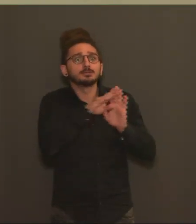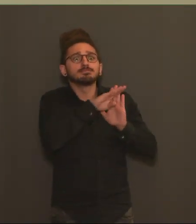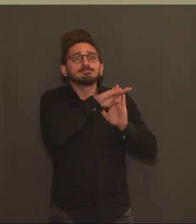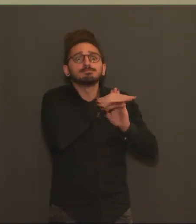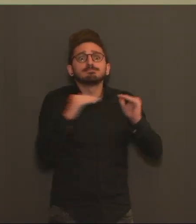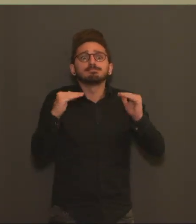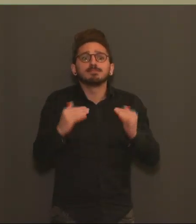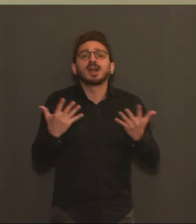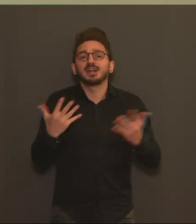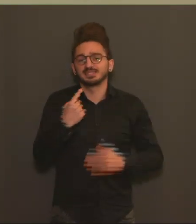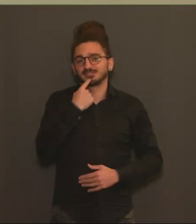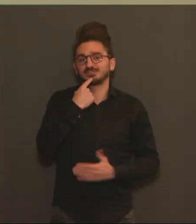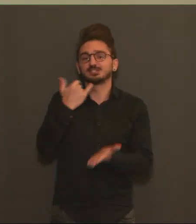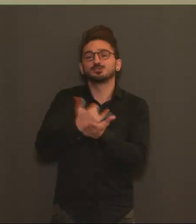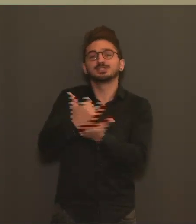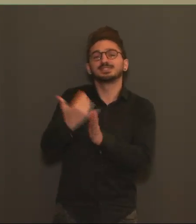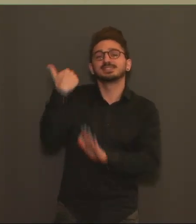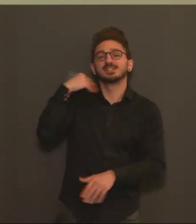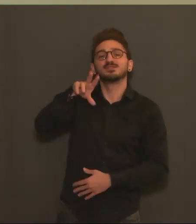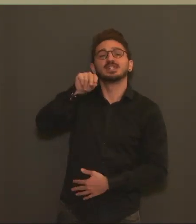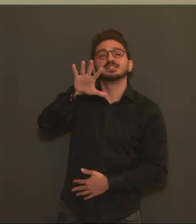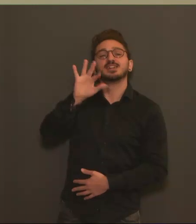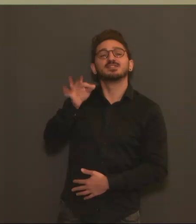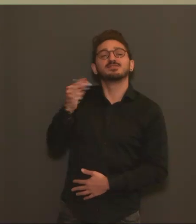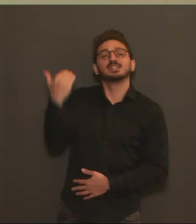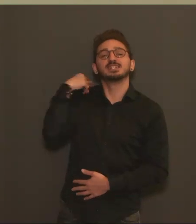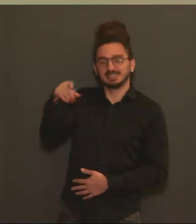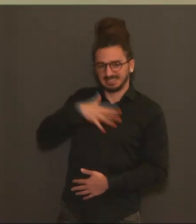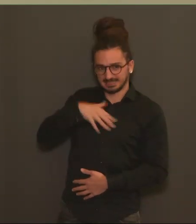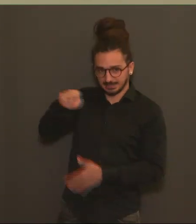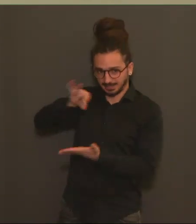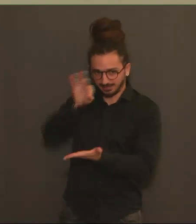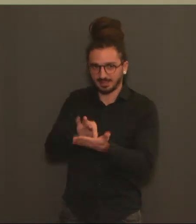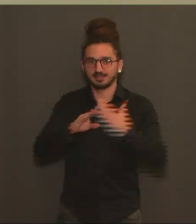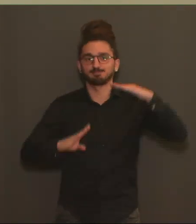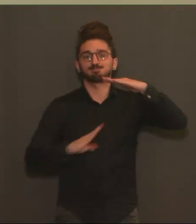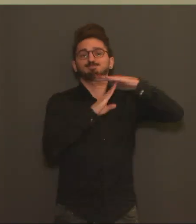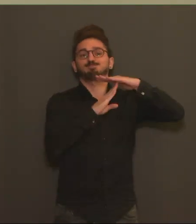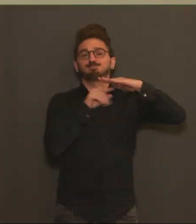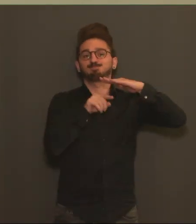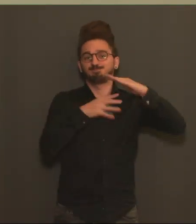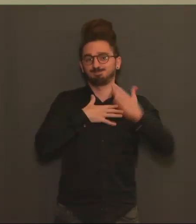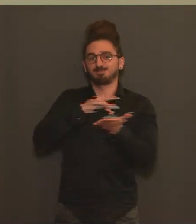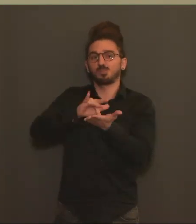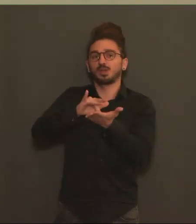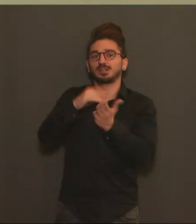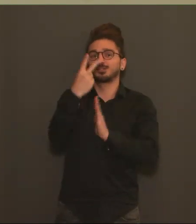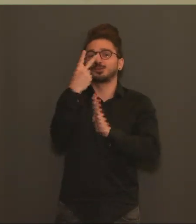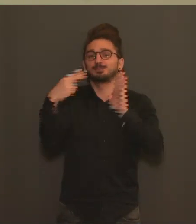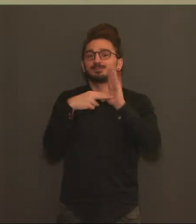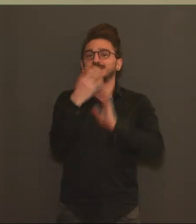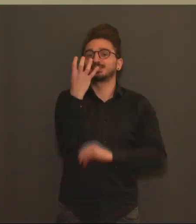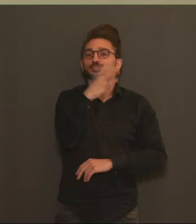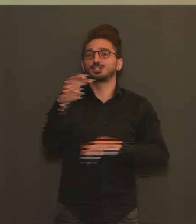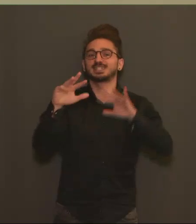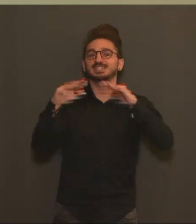le pic de recrudescence avec une moyenne hebdomadaire de 2419 nouveaux cas par jour. Si on